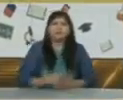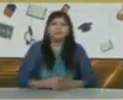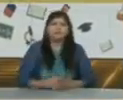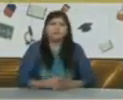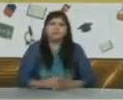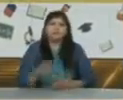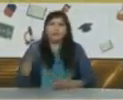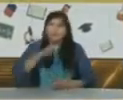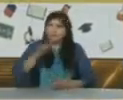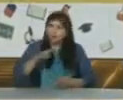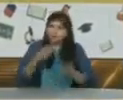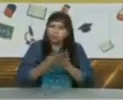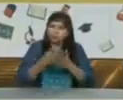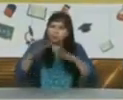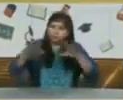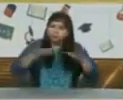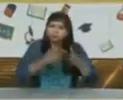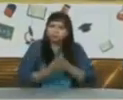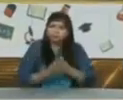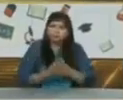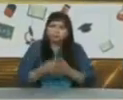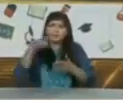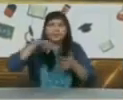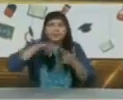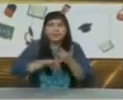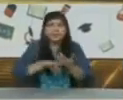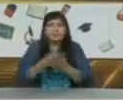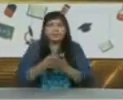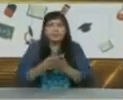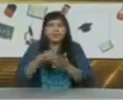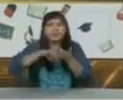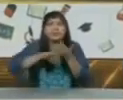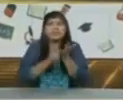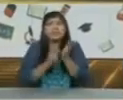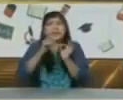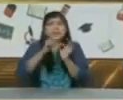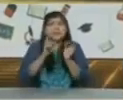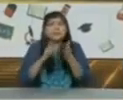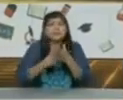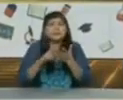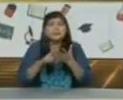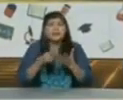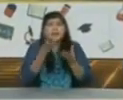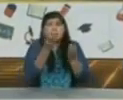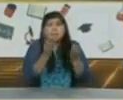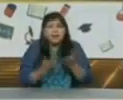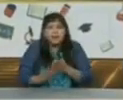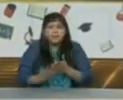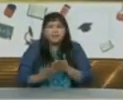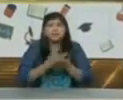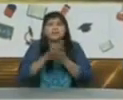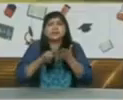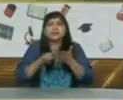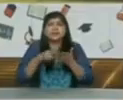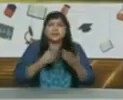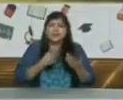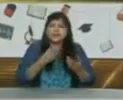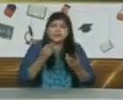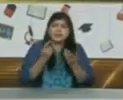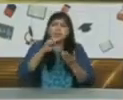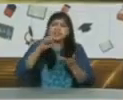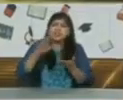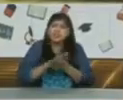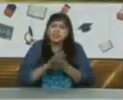आप दोनों ने किसी खास सब्जेक्ट या चैप्टर से डर की बात कही है।